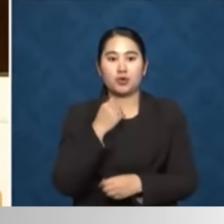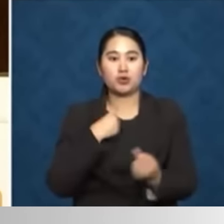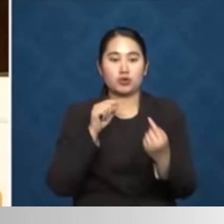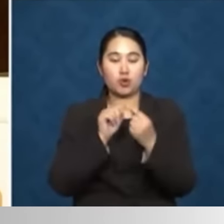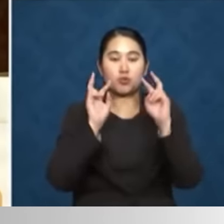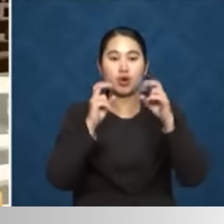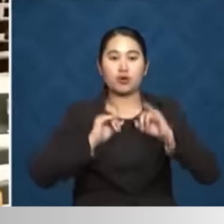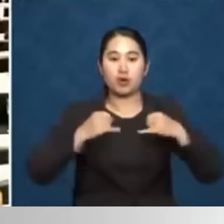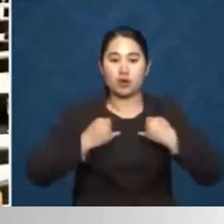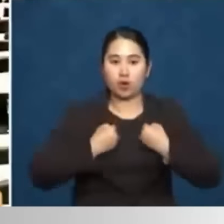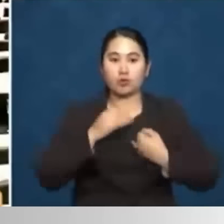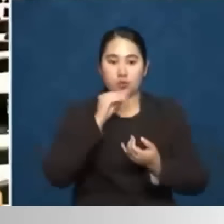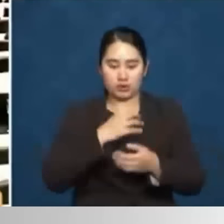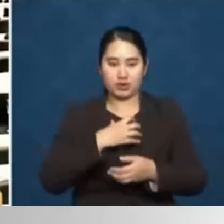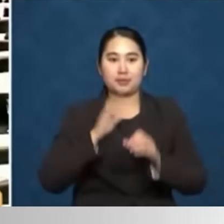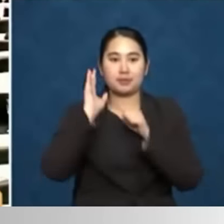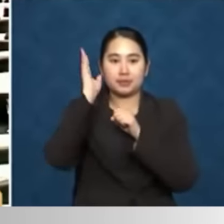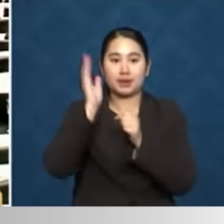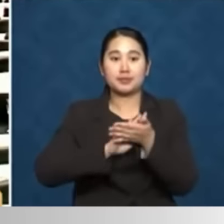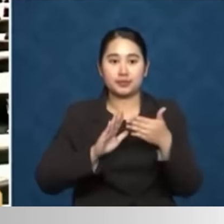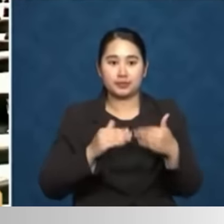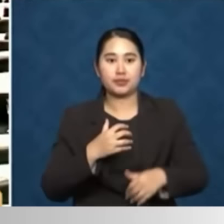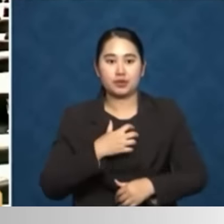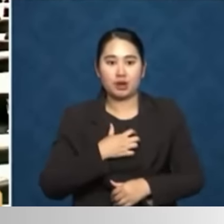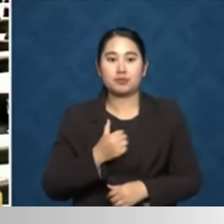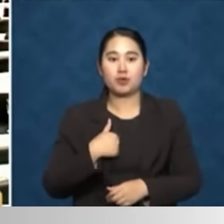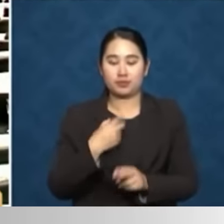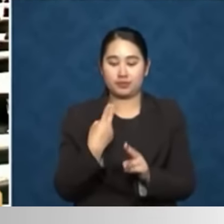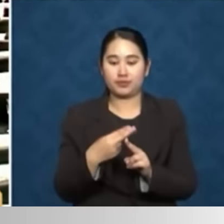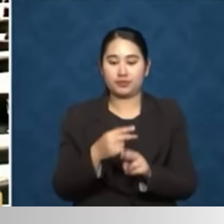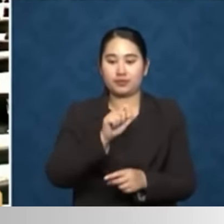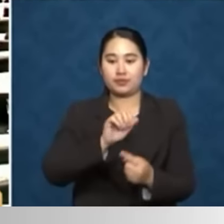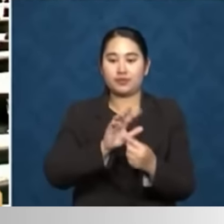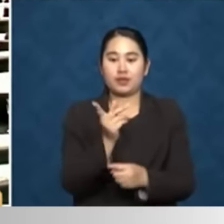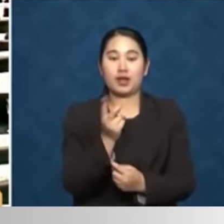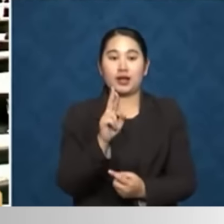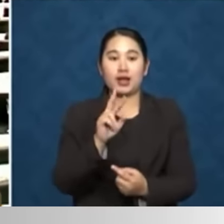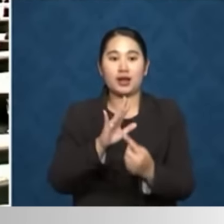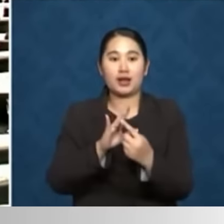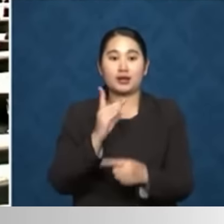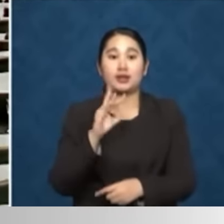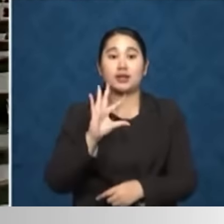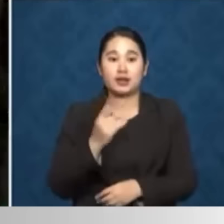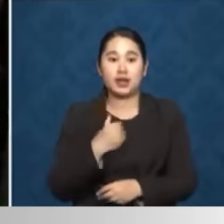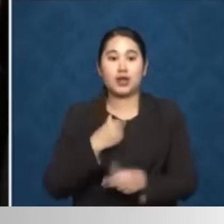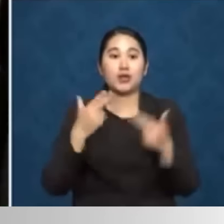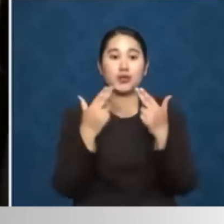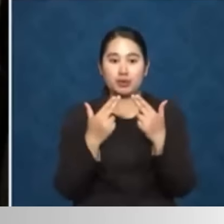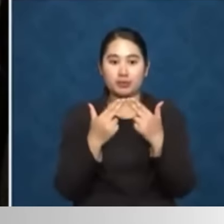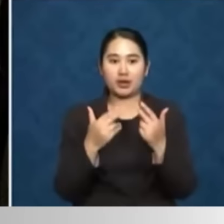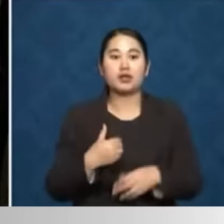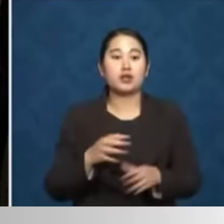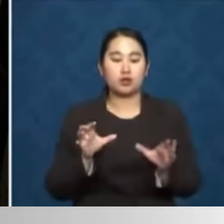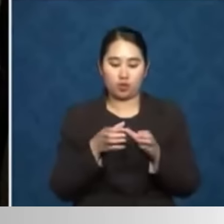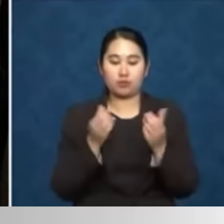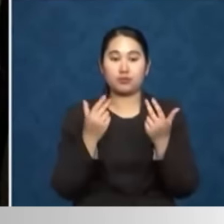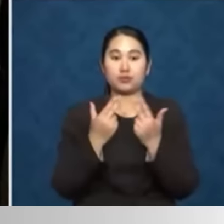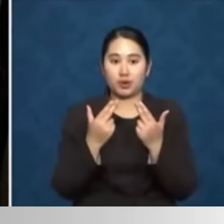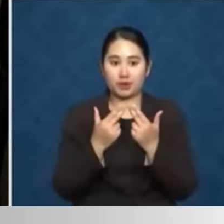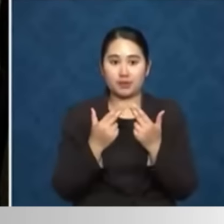เพื่อให้เกิดความเรียบร้อยนะครับก่อนท่านประธานเนี่ยผมอัครเดชอุมิทักษ์โรจน์ครับรวมไทยสร้างชาติท่านประธานครับในฐานะที่พรรครวมไทยสร้างชาติเนี่ยเ